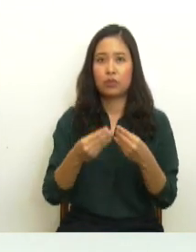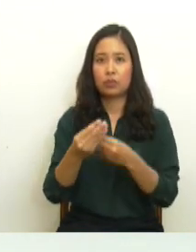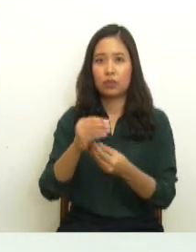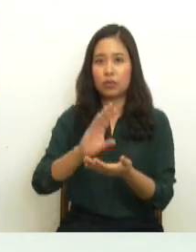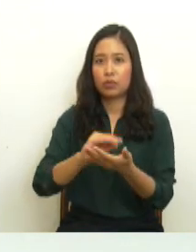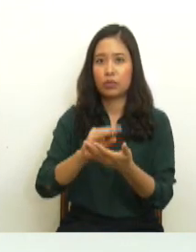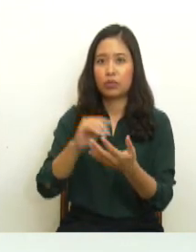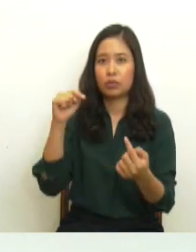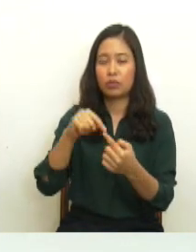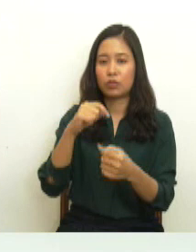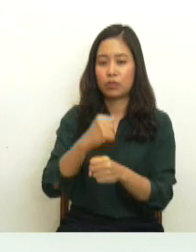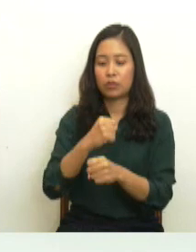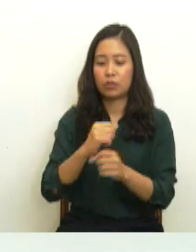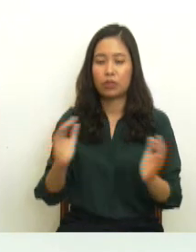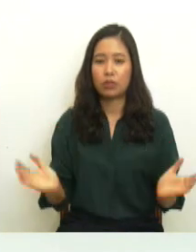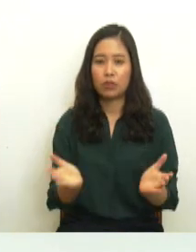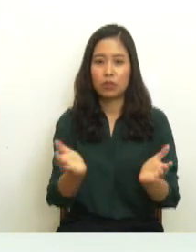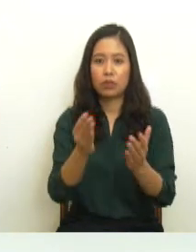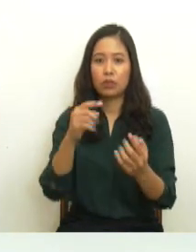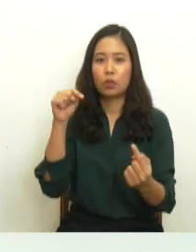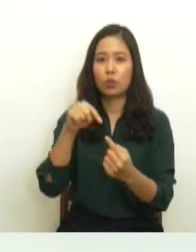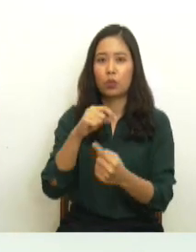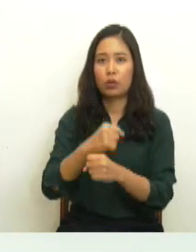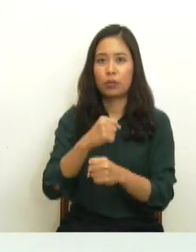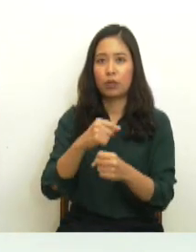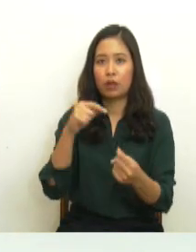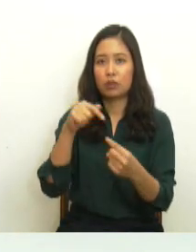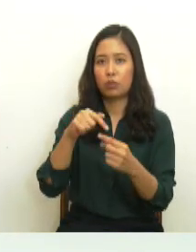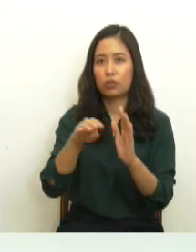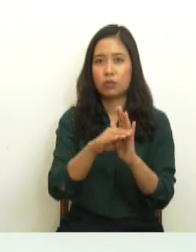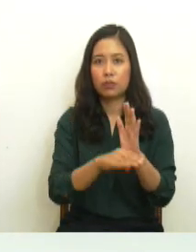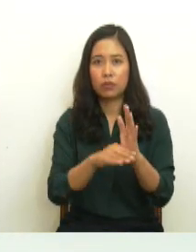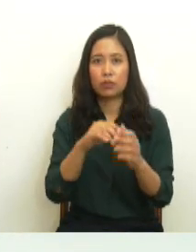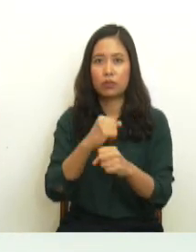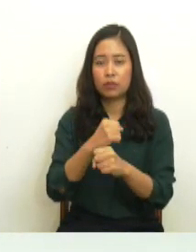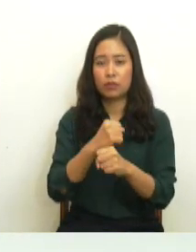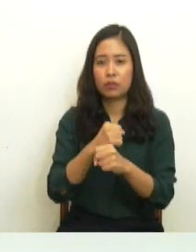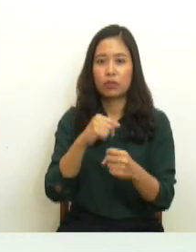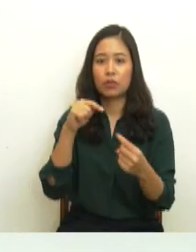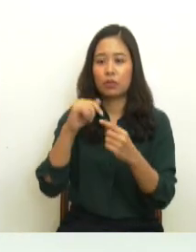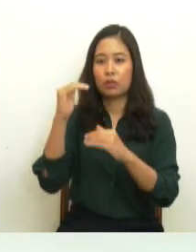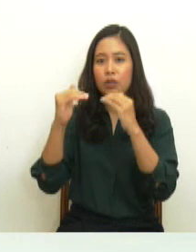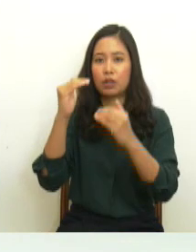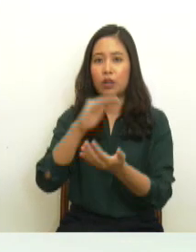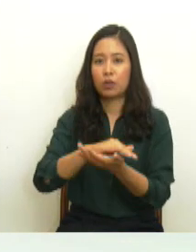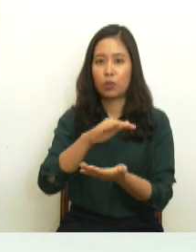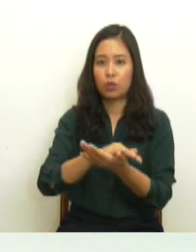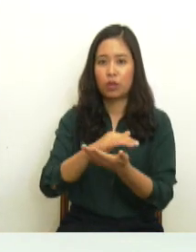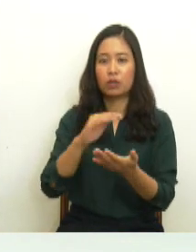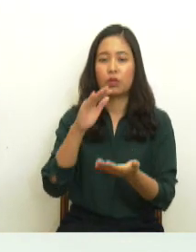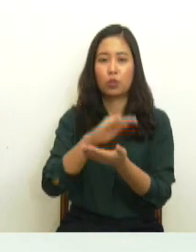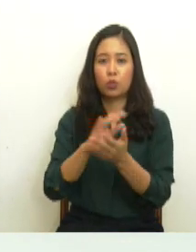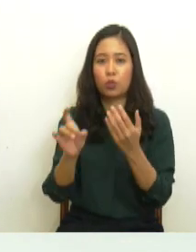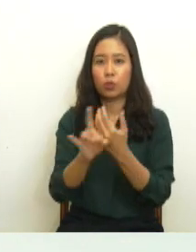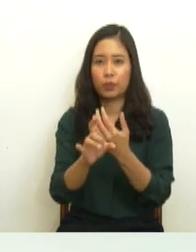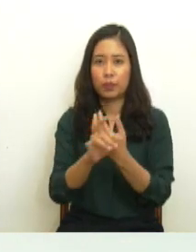และช่วยกันขับเคลื่อนในการที่จะดำเนินการมาพัฒนาโรงเรียนไปสู่โรงเรียนคุณภาพภาย